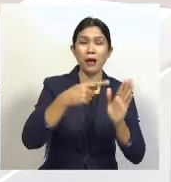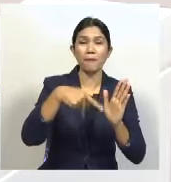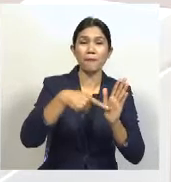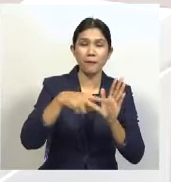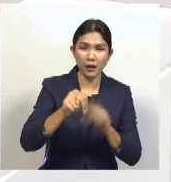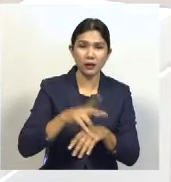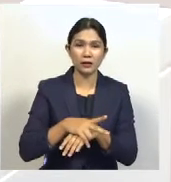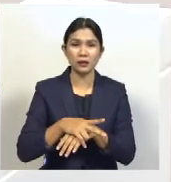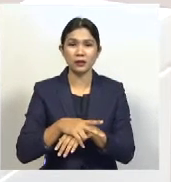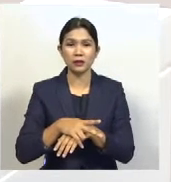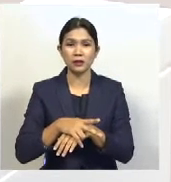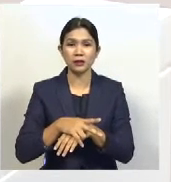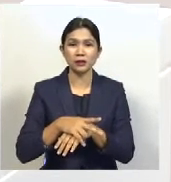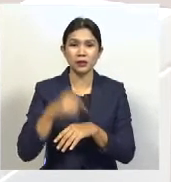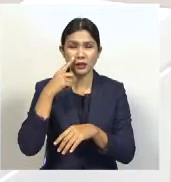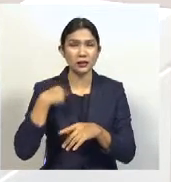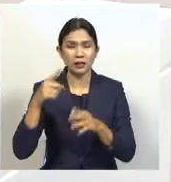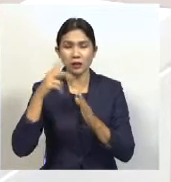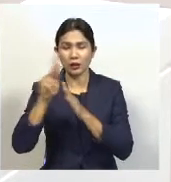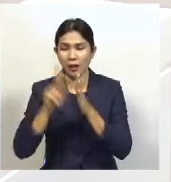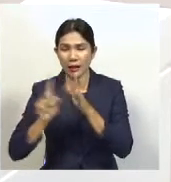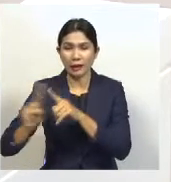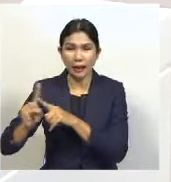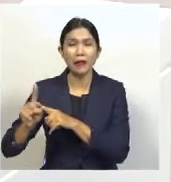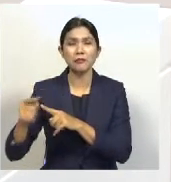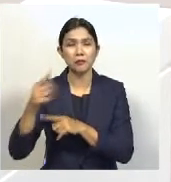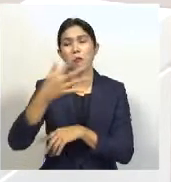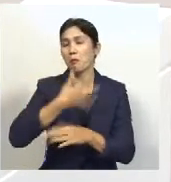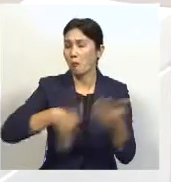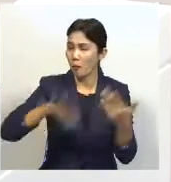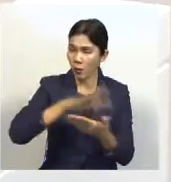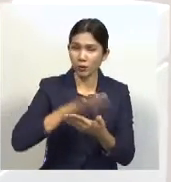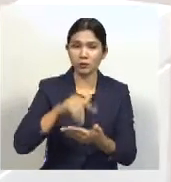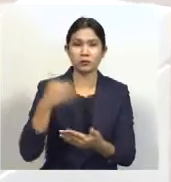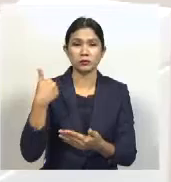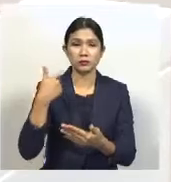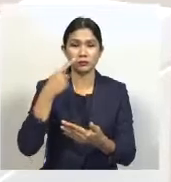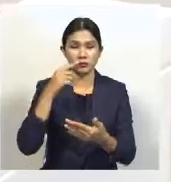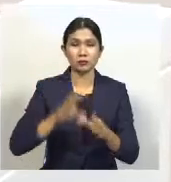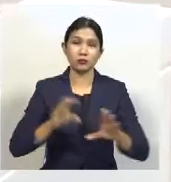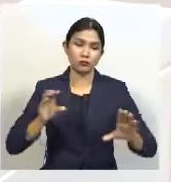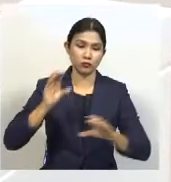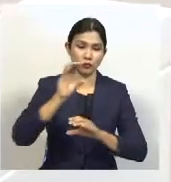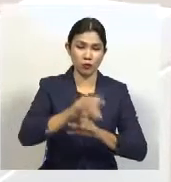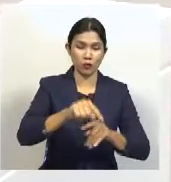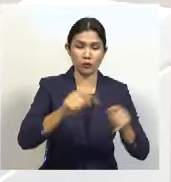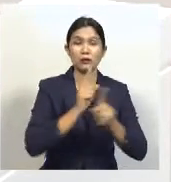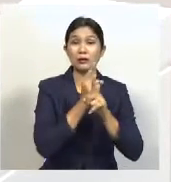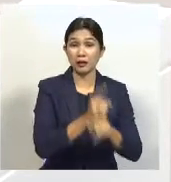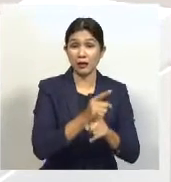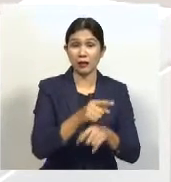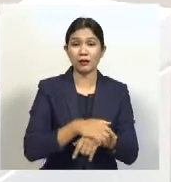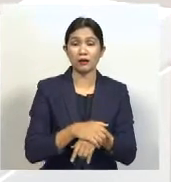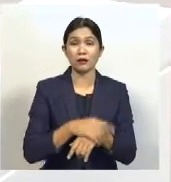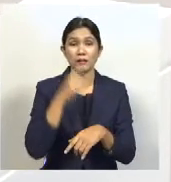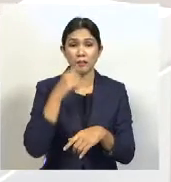นักงบมานโดยกิจการทั้งหมดทำโครงการขึ้นมาเนี่ยทั้งหมดเนี่ยลงกล่องไหนอยู่ในกล่องนี้หรือเปล่าเมื่อกี้ผมพูด